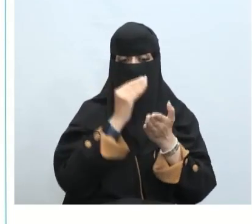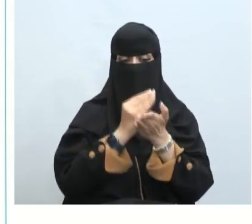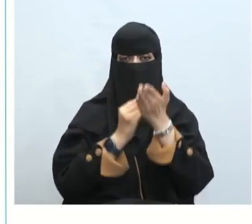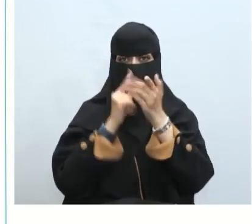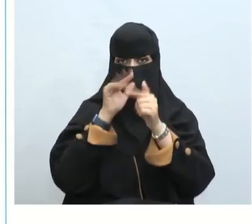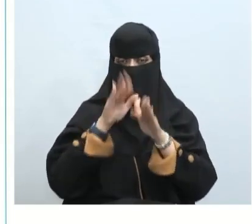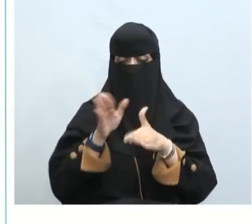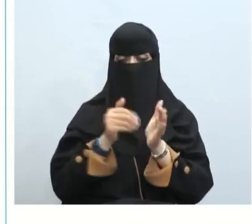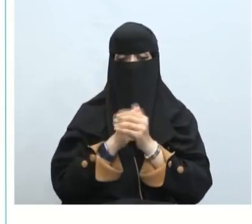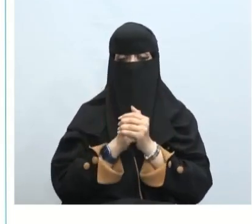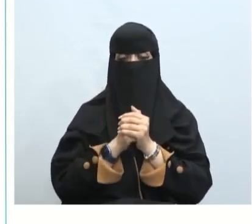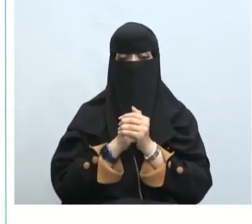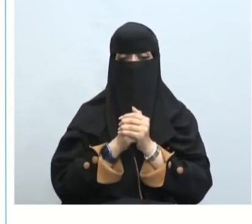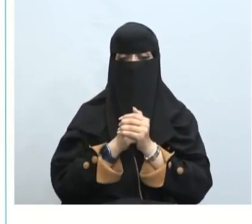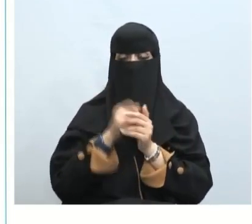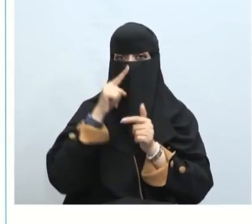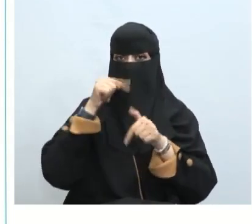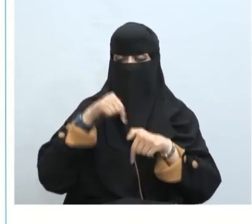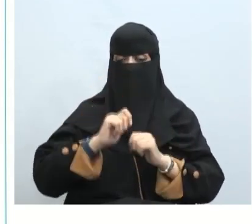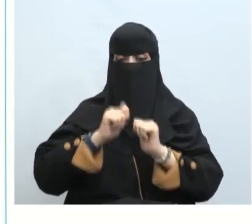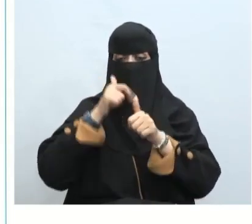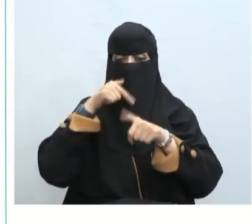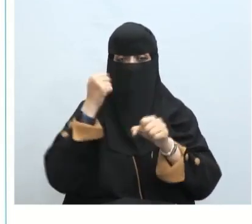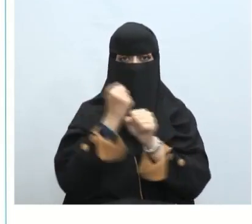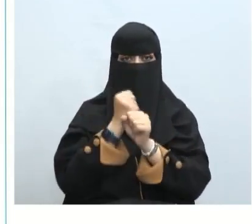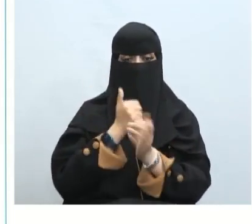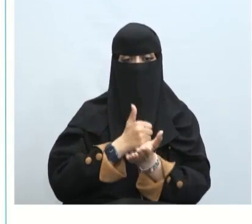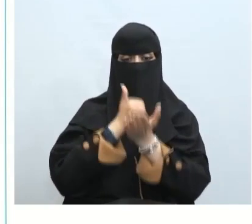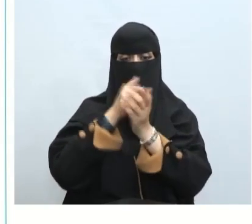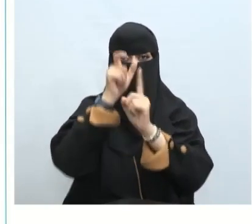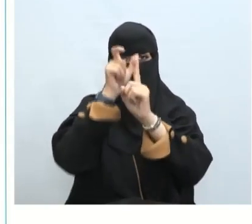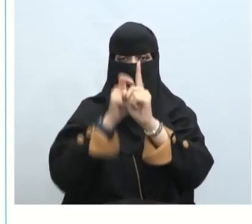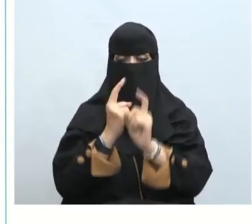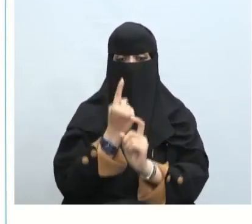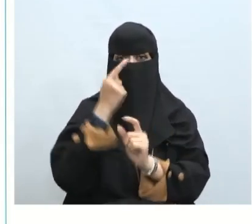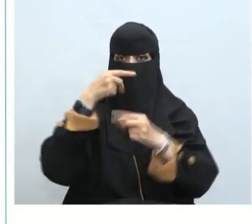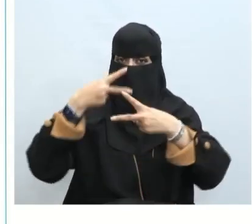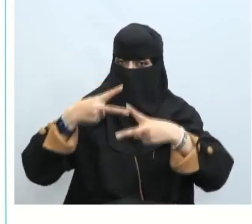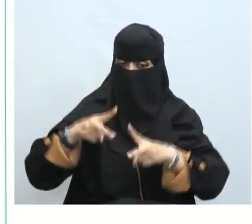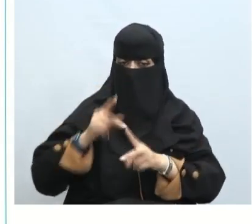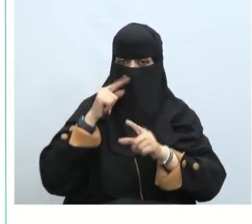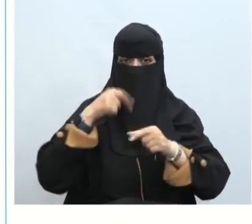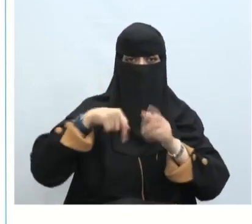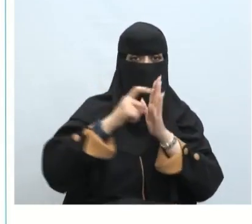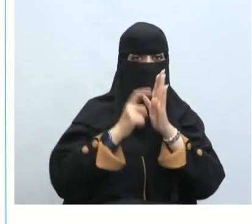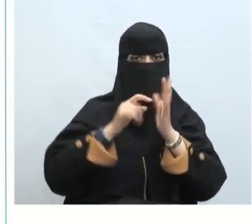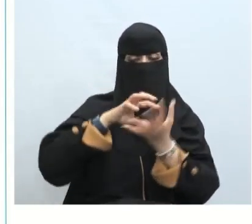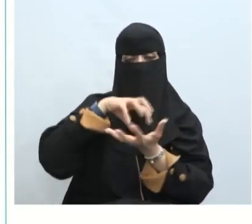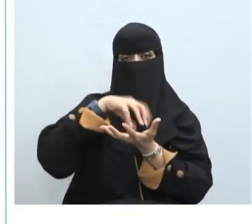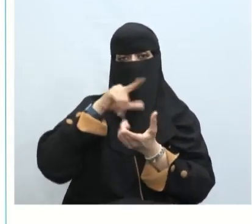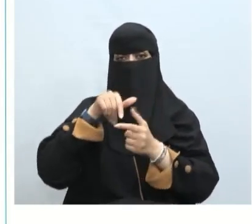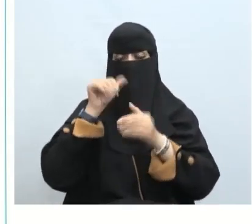لها كذلك ان تكون اعمال التطوعيه الفرديه موافقه لانظمه الدوله